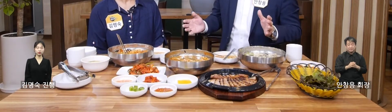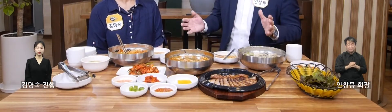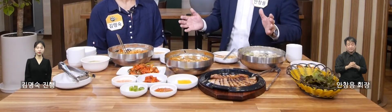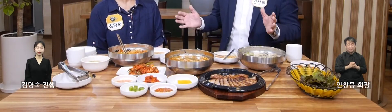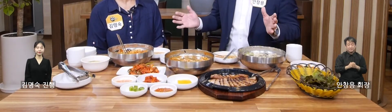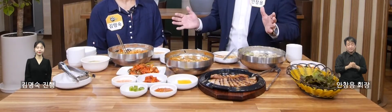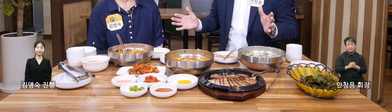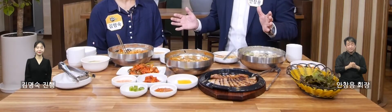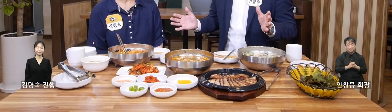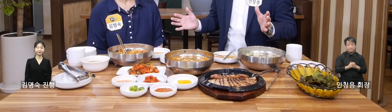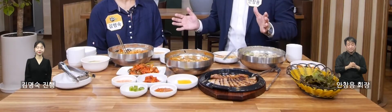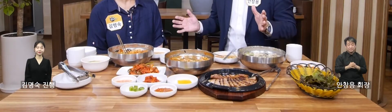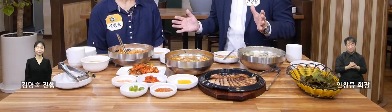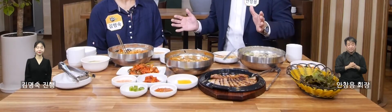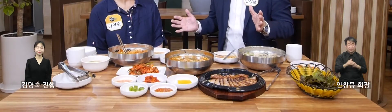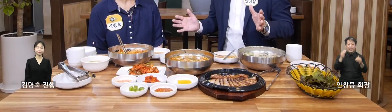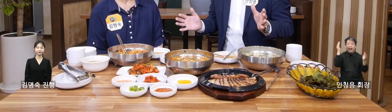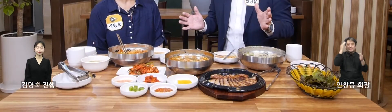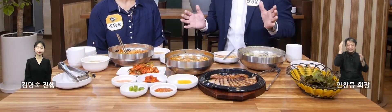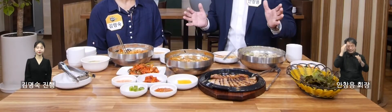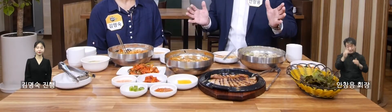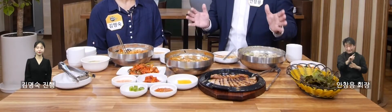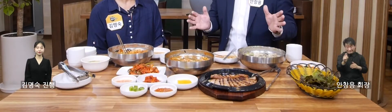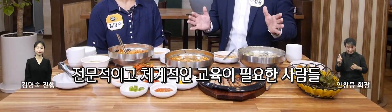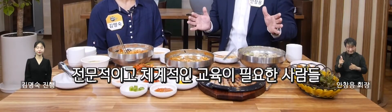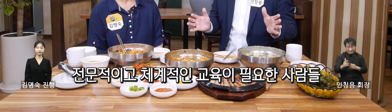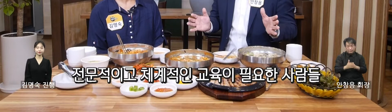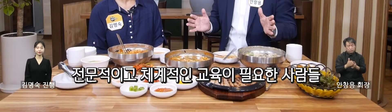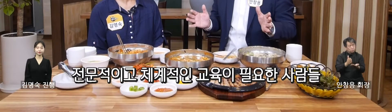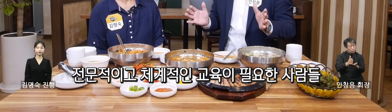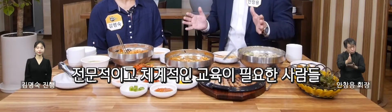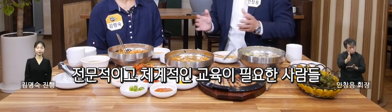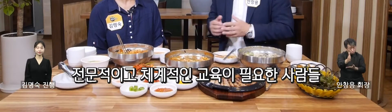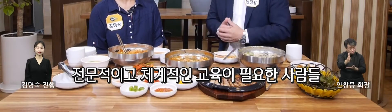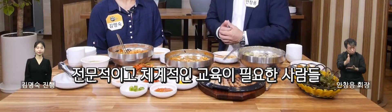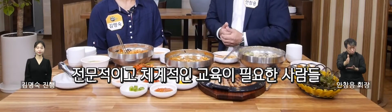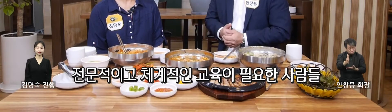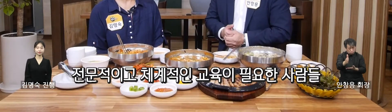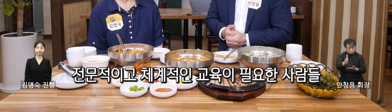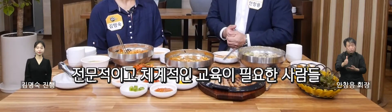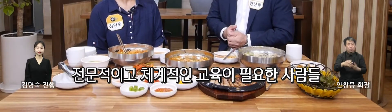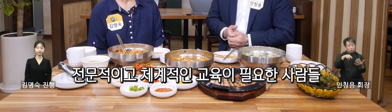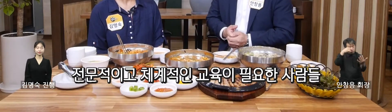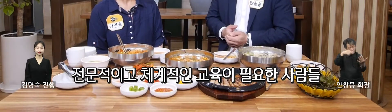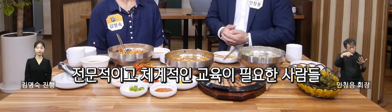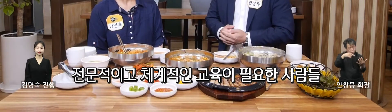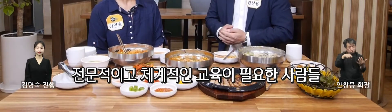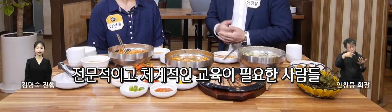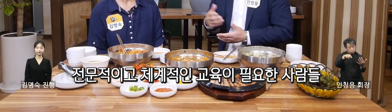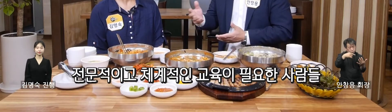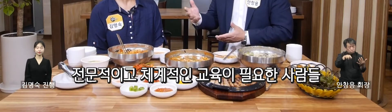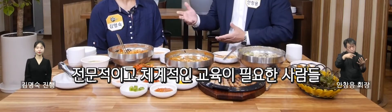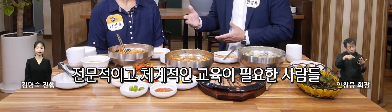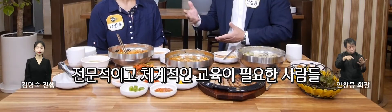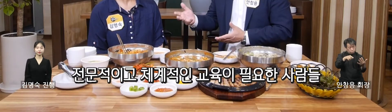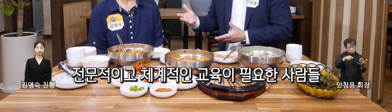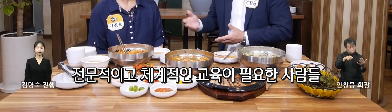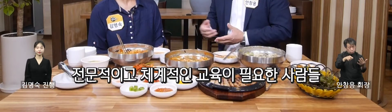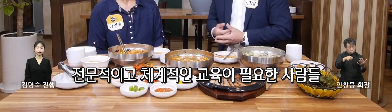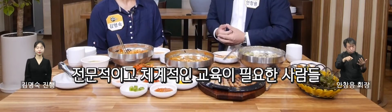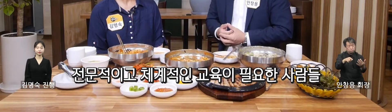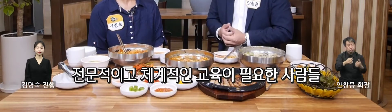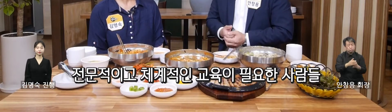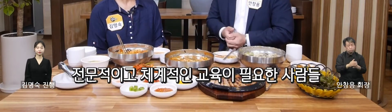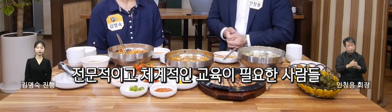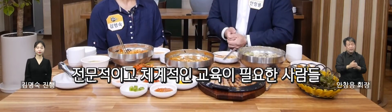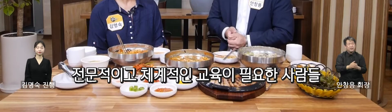그, 이러한 학생들을 좀 전문적이고 체계적인 교육이 학생들에게 사실상